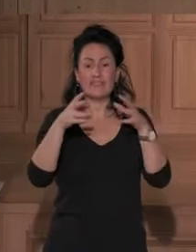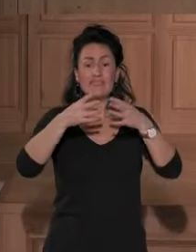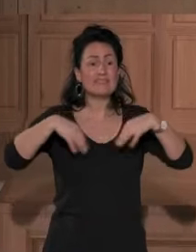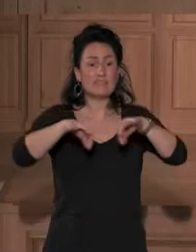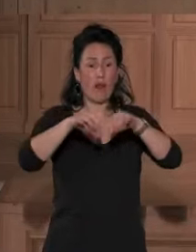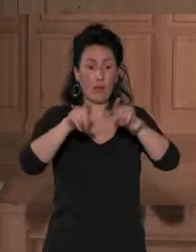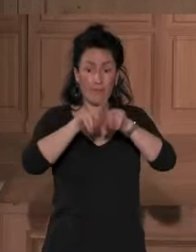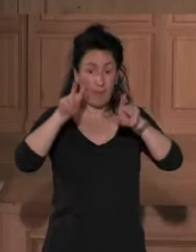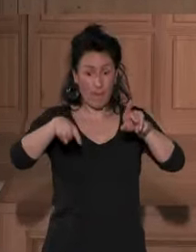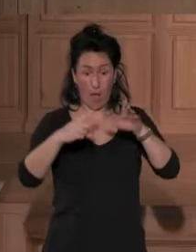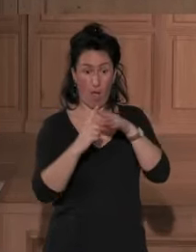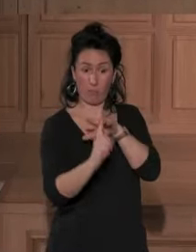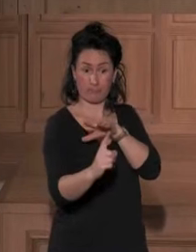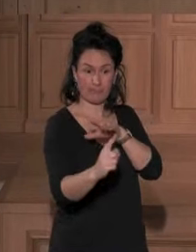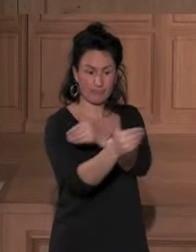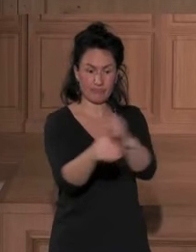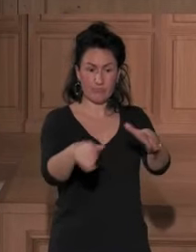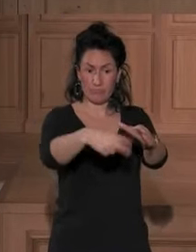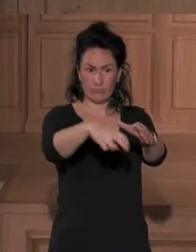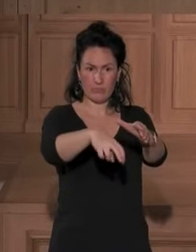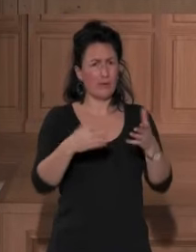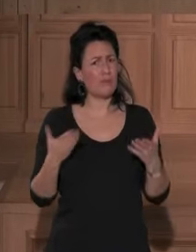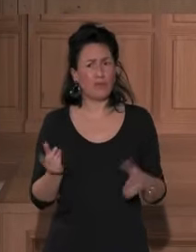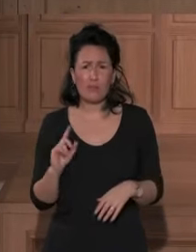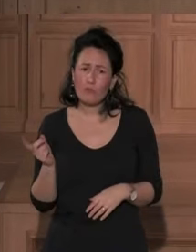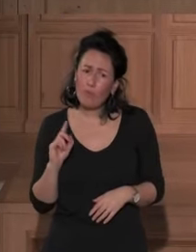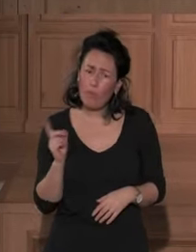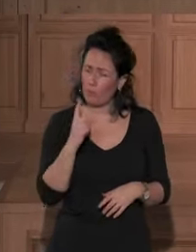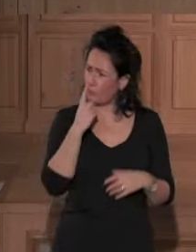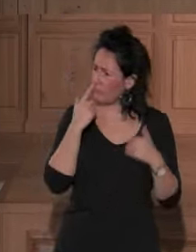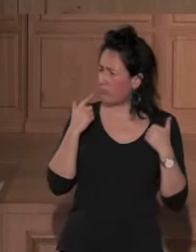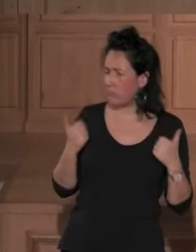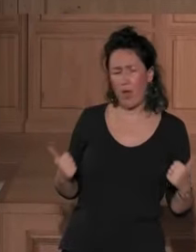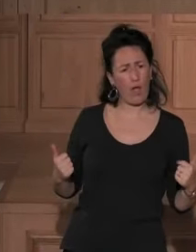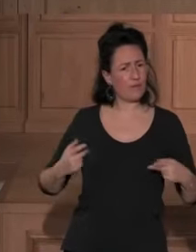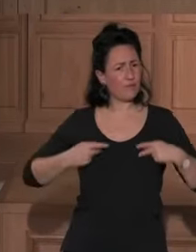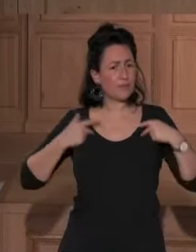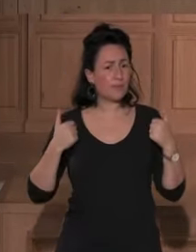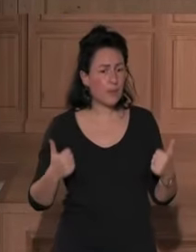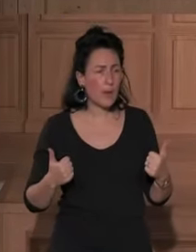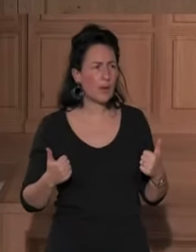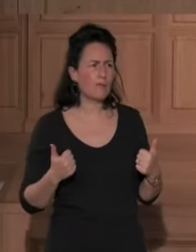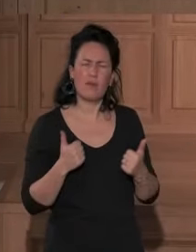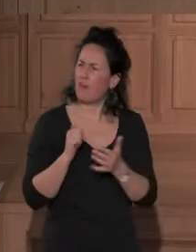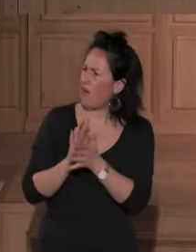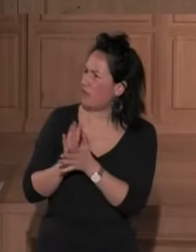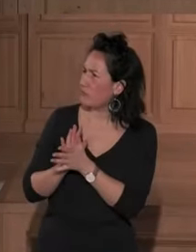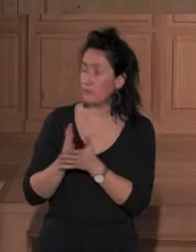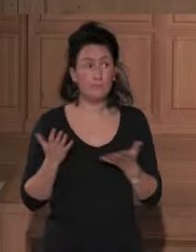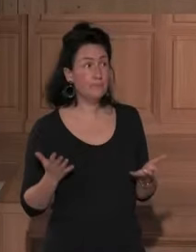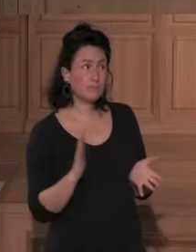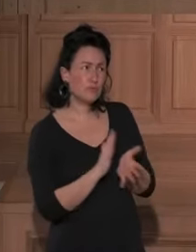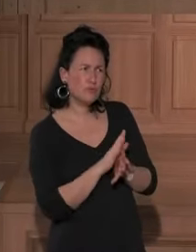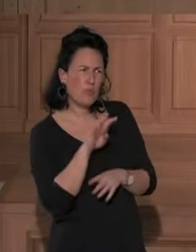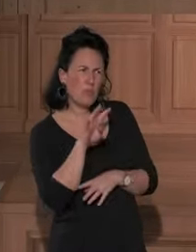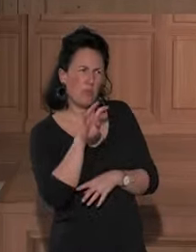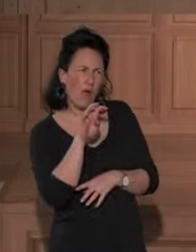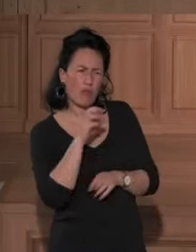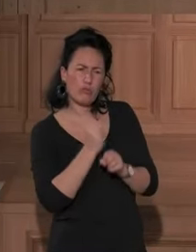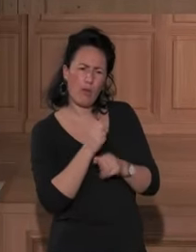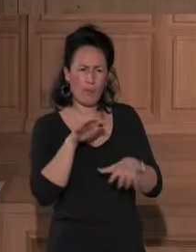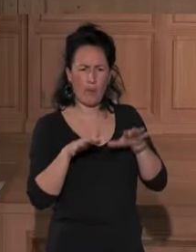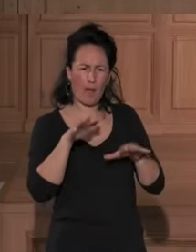ça, les salles d'isolement. Aujourd'hui, il est bien, il est dans l'unité à Charles Sébrien. À quel âge, Alexis ? Alexis, il a 40, il a quasiment. D'accord, ouais, à peu près 40,